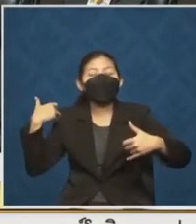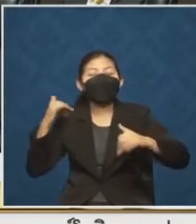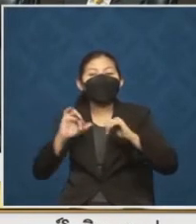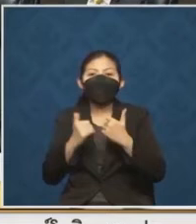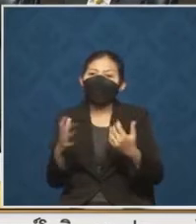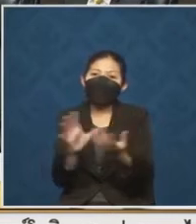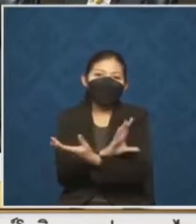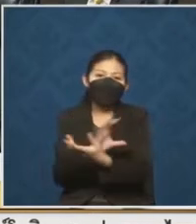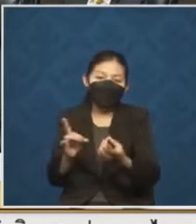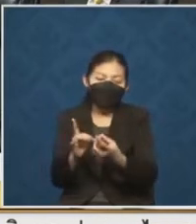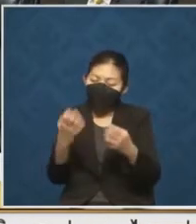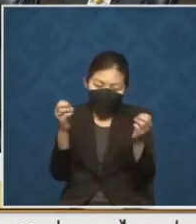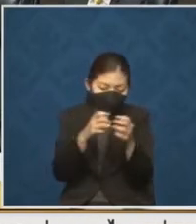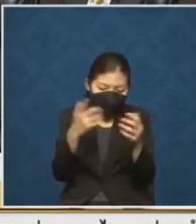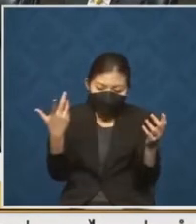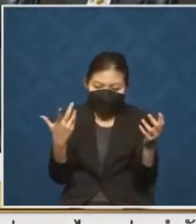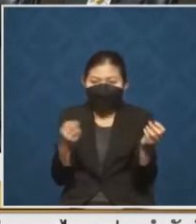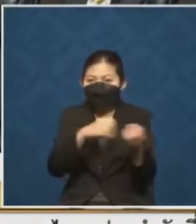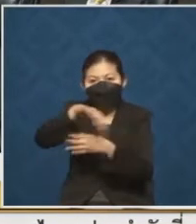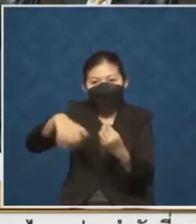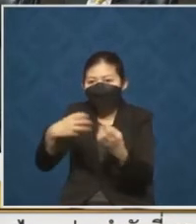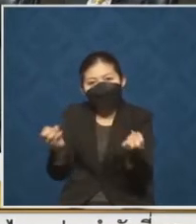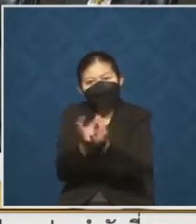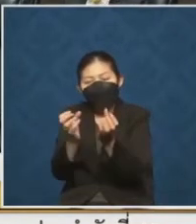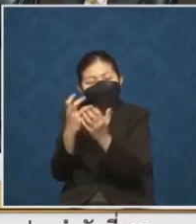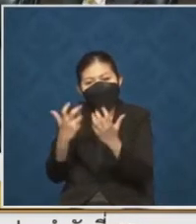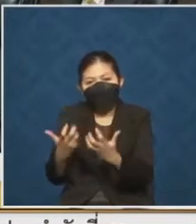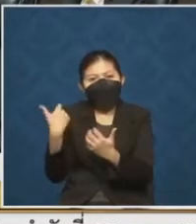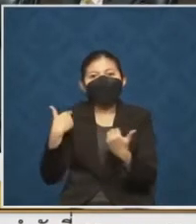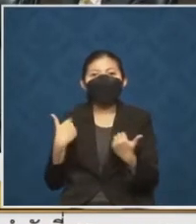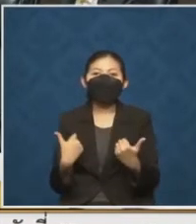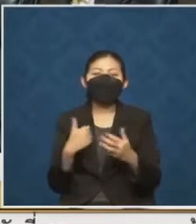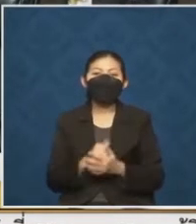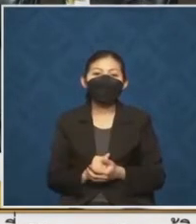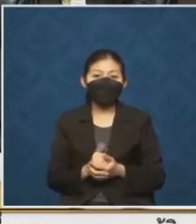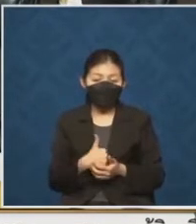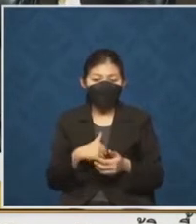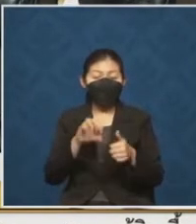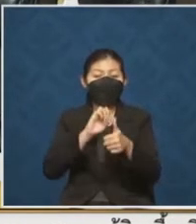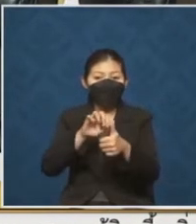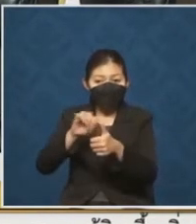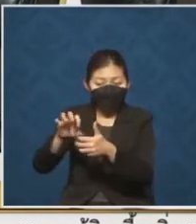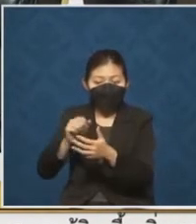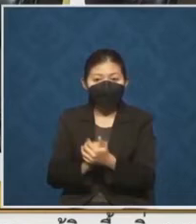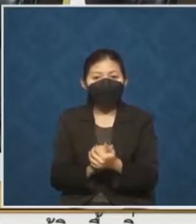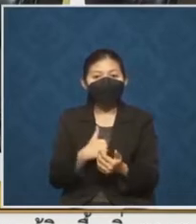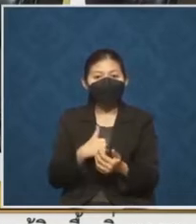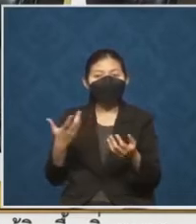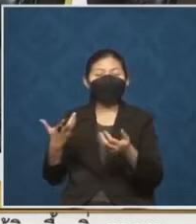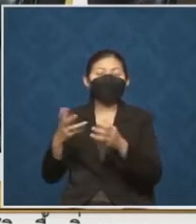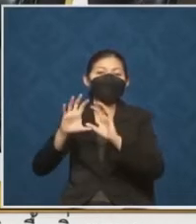พ่อฆ่าแม่หลานฆ่ายายต่อปีเรื่องกันเล็กน้อยนะครับลงไม้ลง